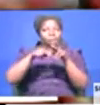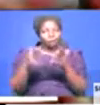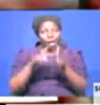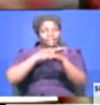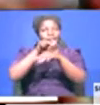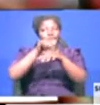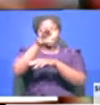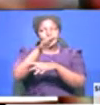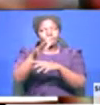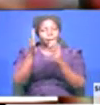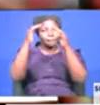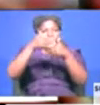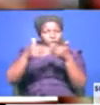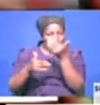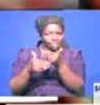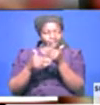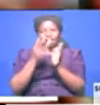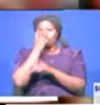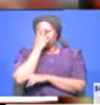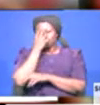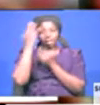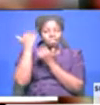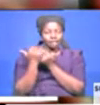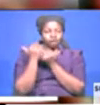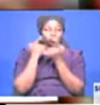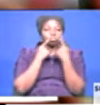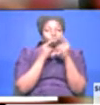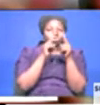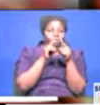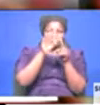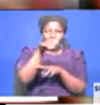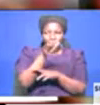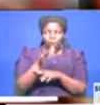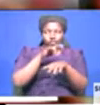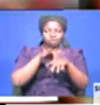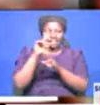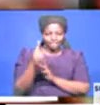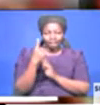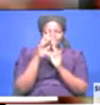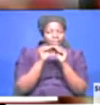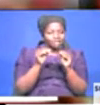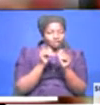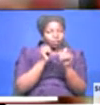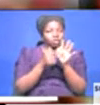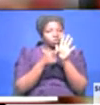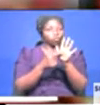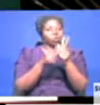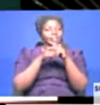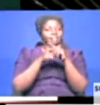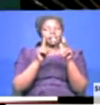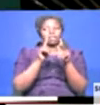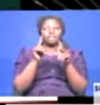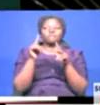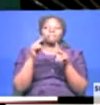William Ruto anatarajiwa kuhutubia bunge wakati wa kikao hicho cha kwanza, hatua itakayoashiria kuanza kwa vikao vya mabunge yote